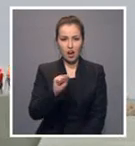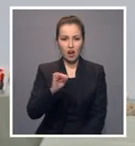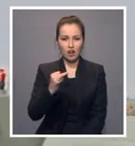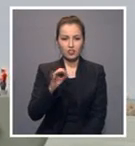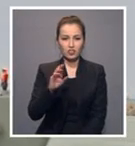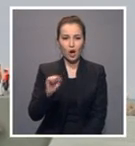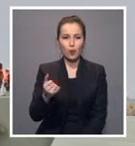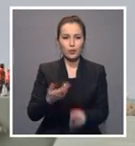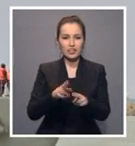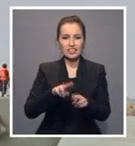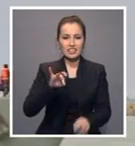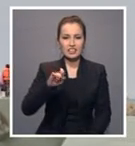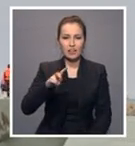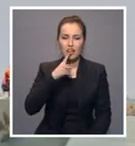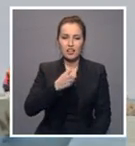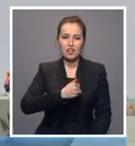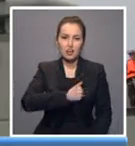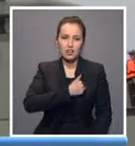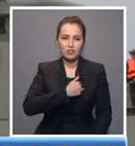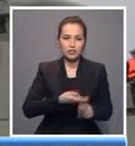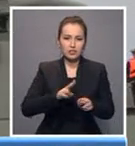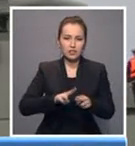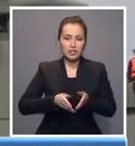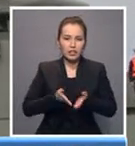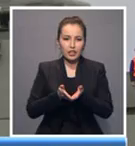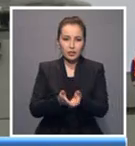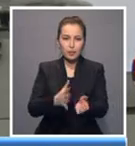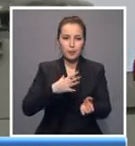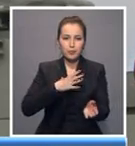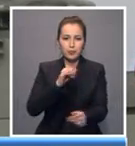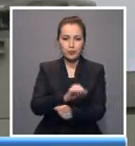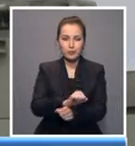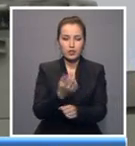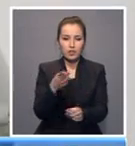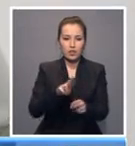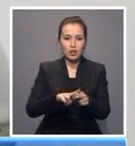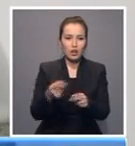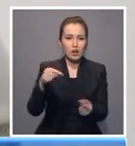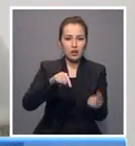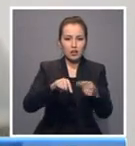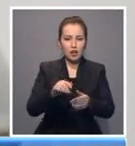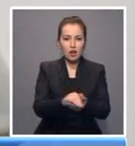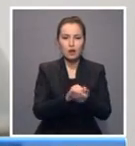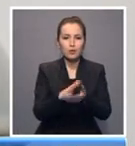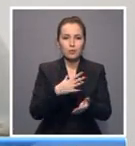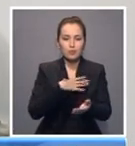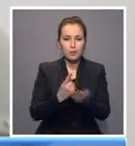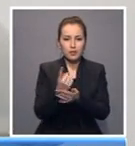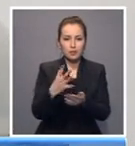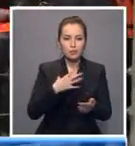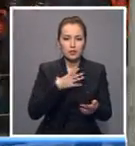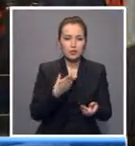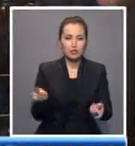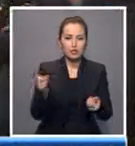Ақтау теңіз айлағына Иранның әскери теңіз күштерінің кемелер жасағы келіп тоқтады. Бұл екі ел арасындағы ынтымақтастық аясындағы алғашқы кездесу.